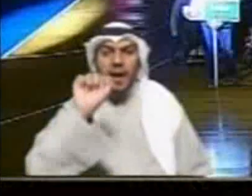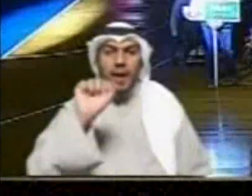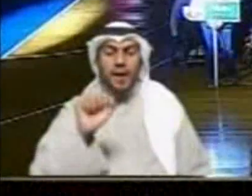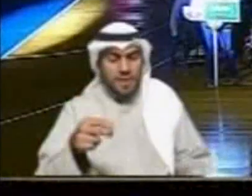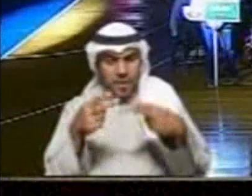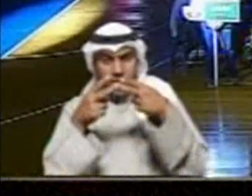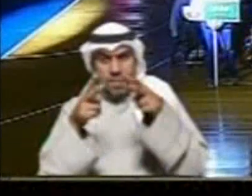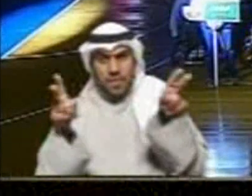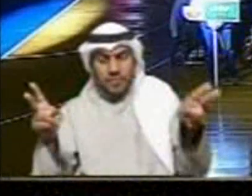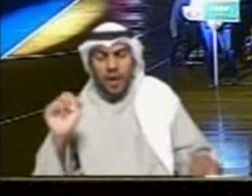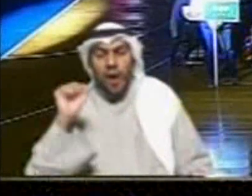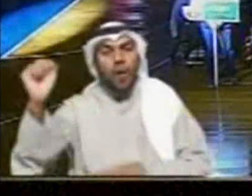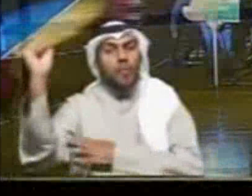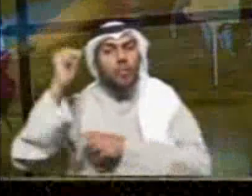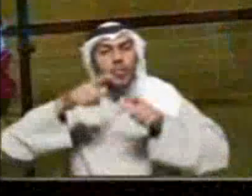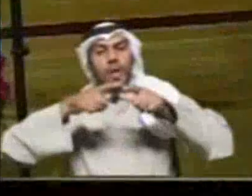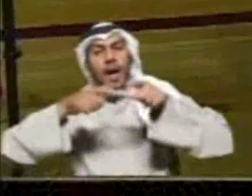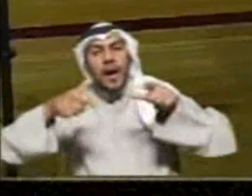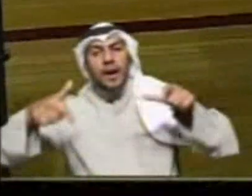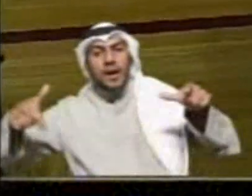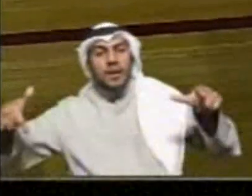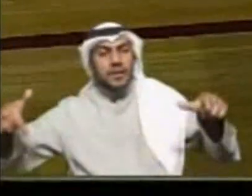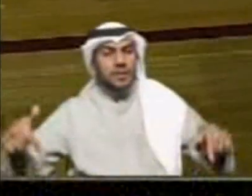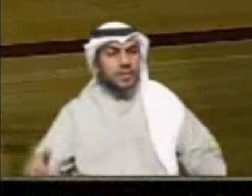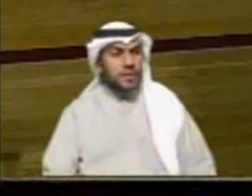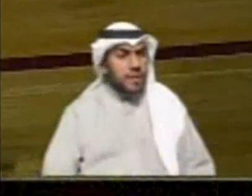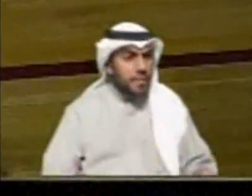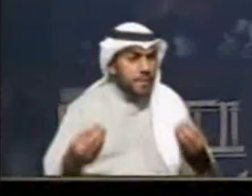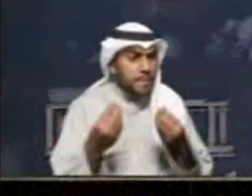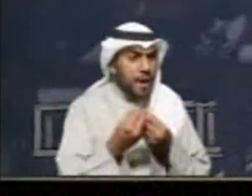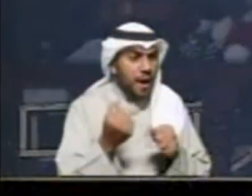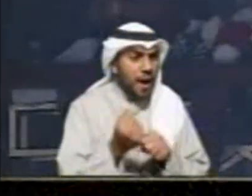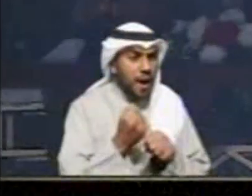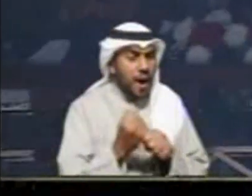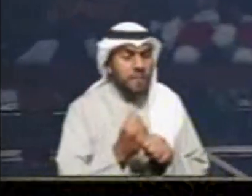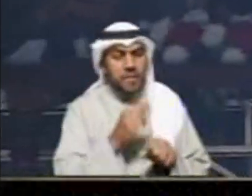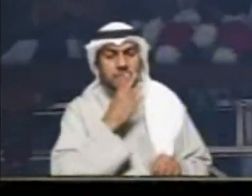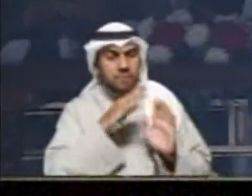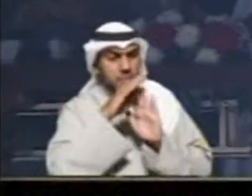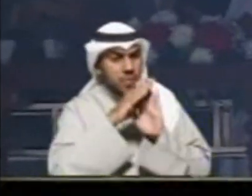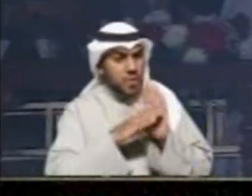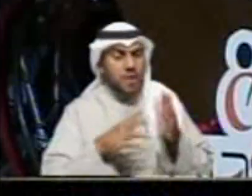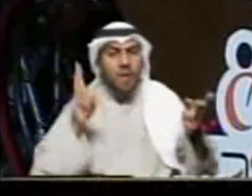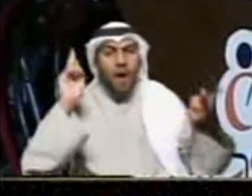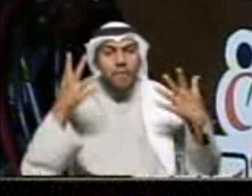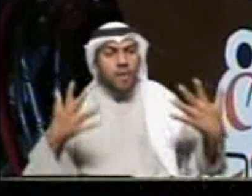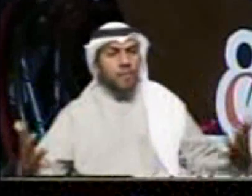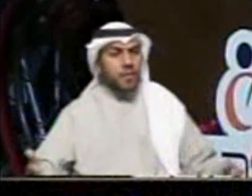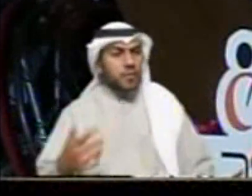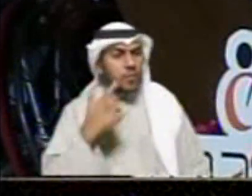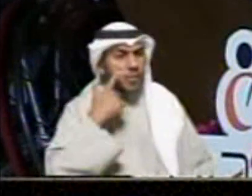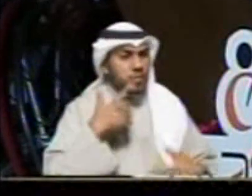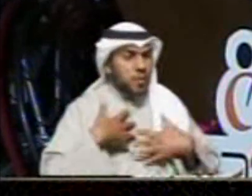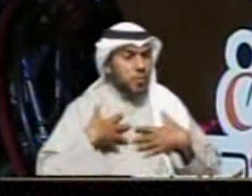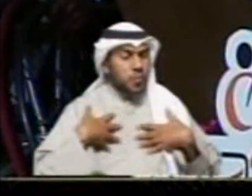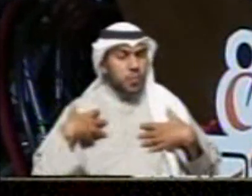افتتاح البطولة الخليجية التاسعة والتي شهدت نجاحاً تنظيمياً وحفلاً مبسطاً ومعبراً في